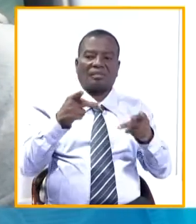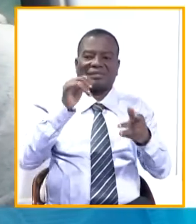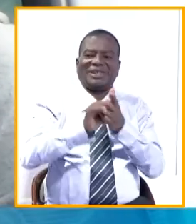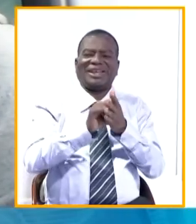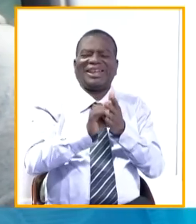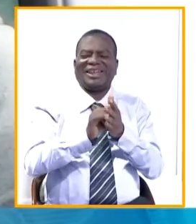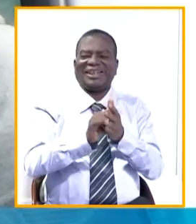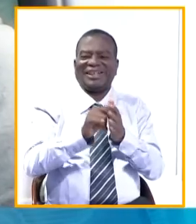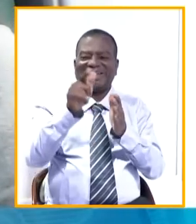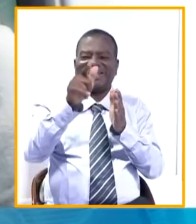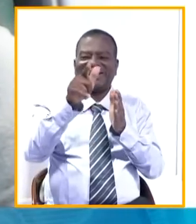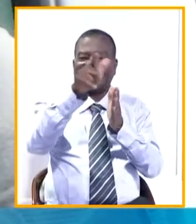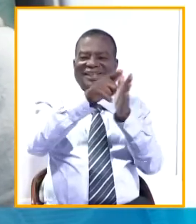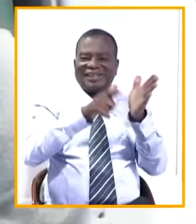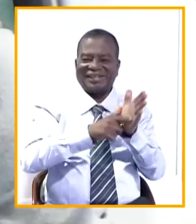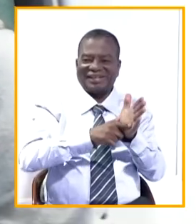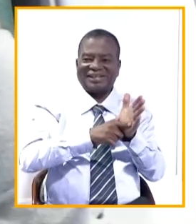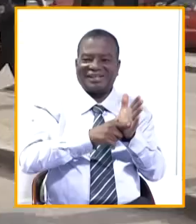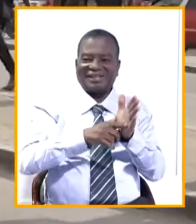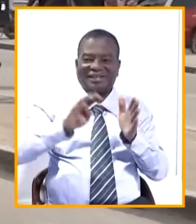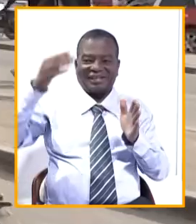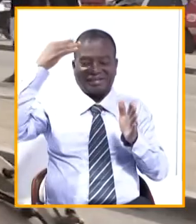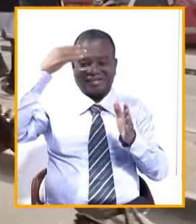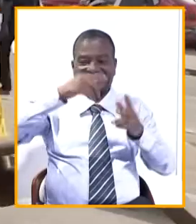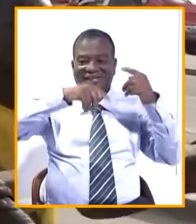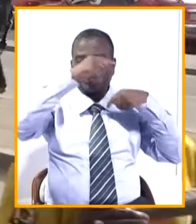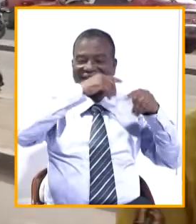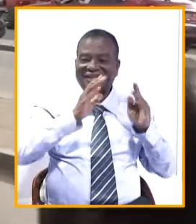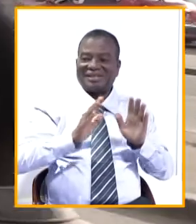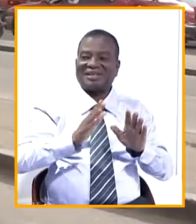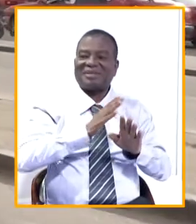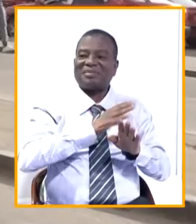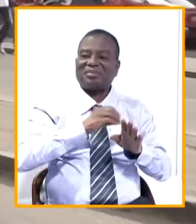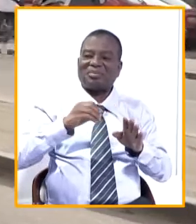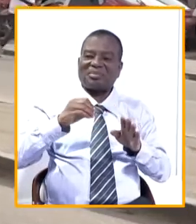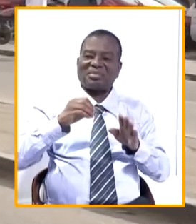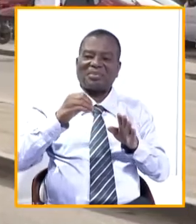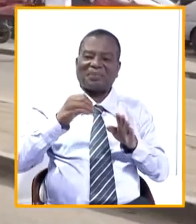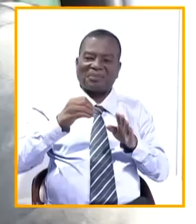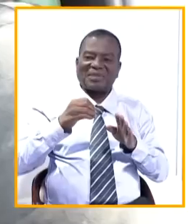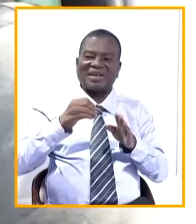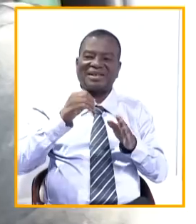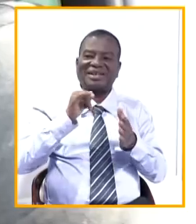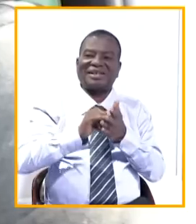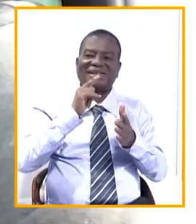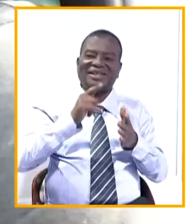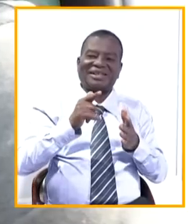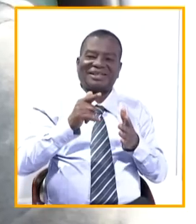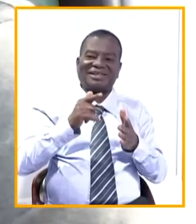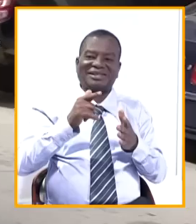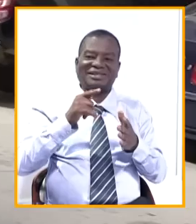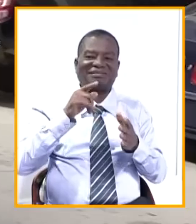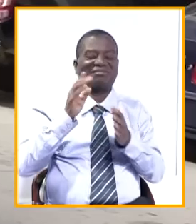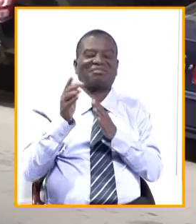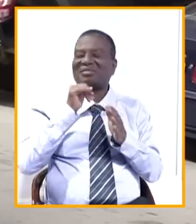le gouvernement, c'est le ministère des Transports. Ministère des Transports. Ah, mais là, mais il n'a rien censé pour nous. Ah, maman, au fait, là, déjà, ça ne nous